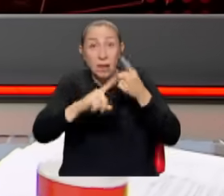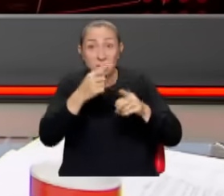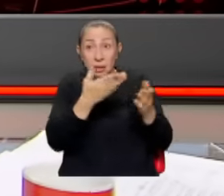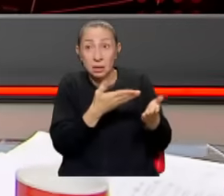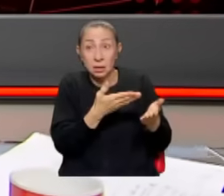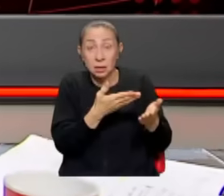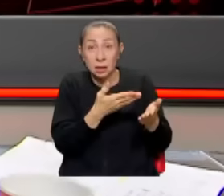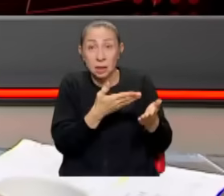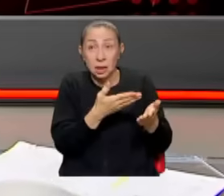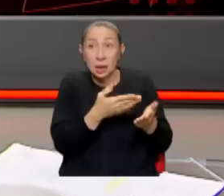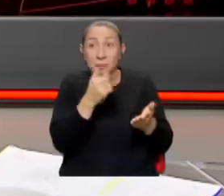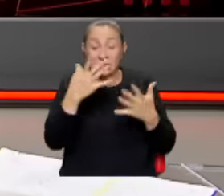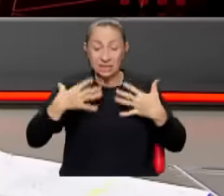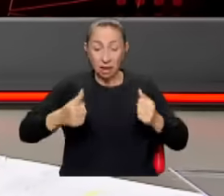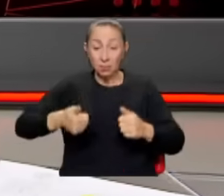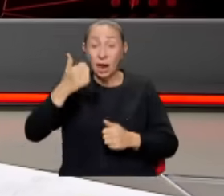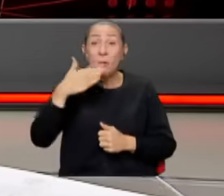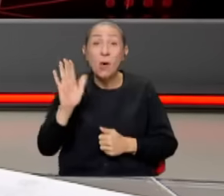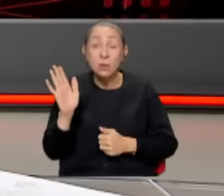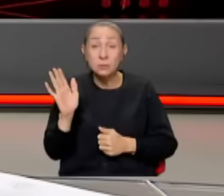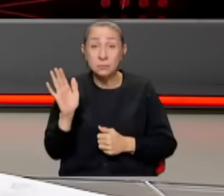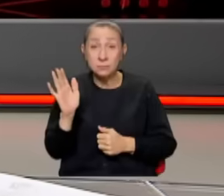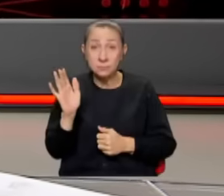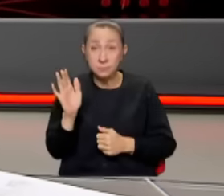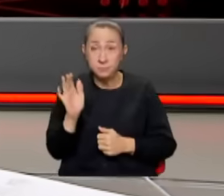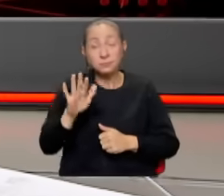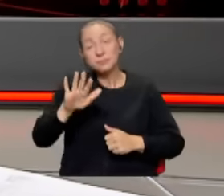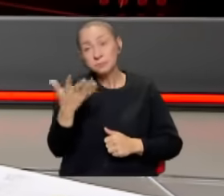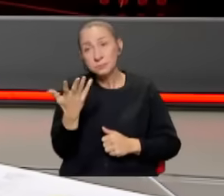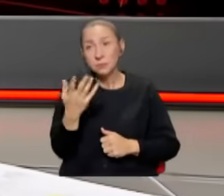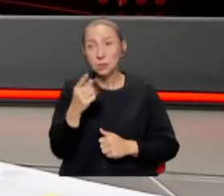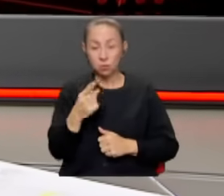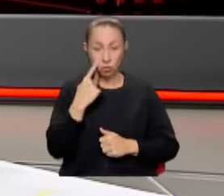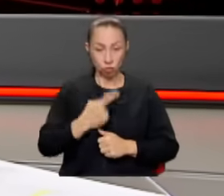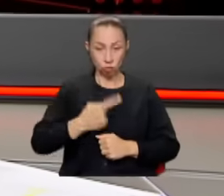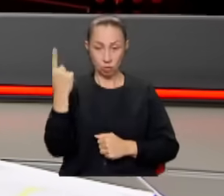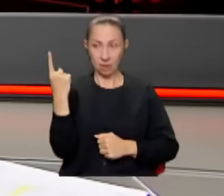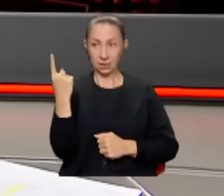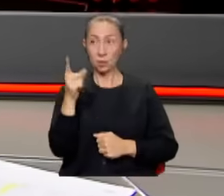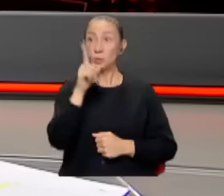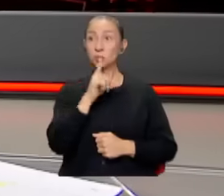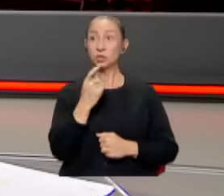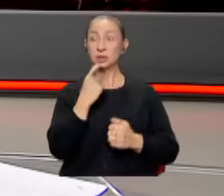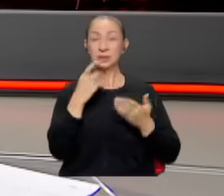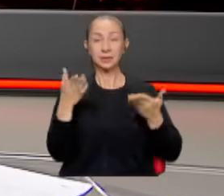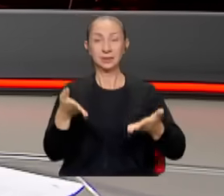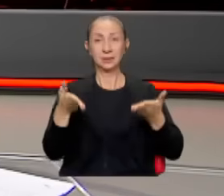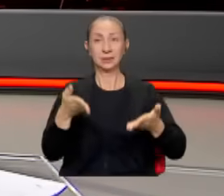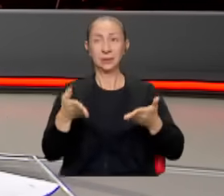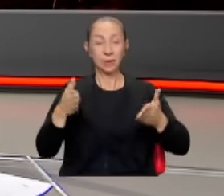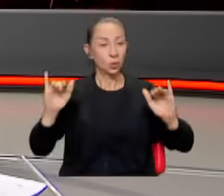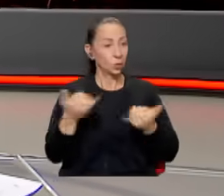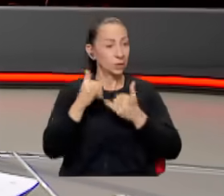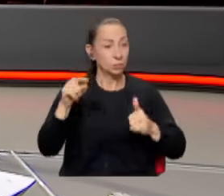imparatorluk bir Sağlık Bakanlığı yok yahut ya bu Cumhuriyet 100 yılını